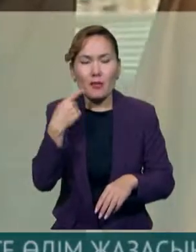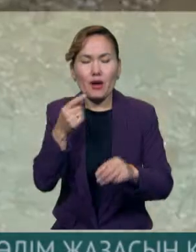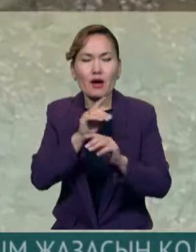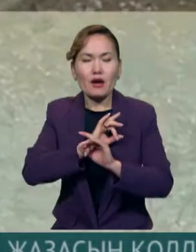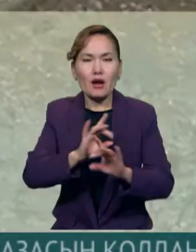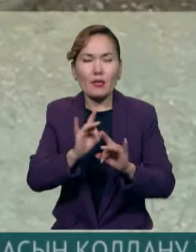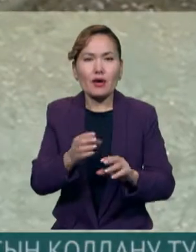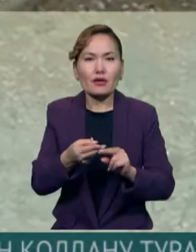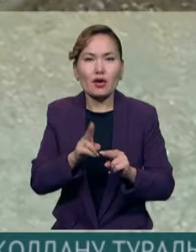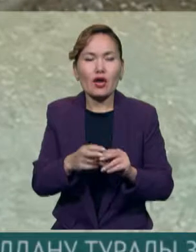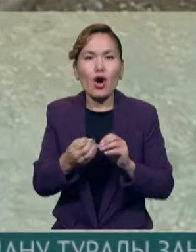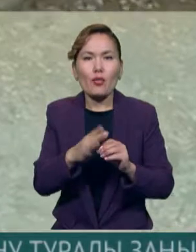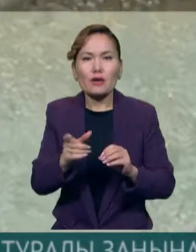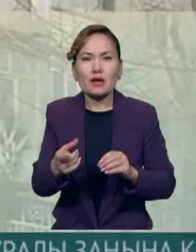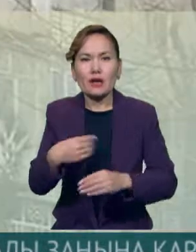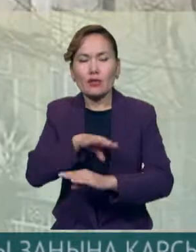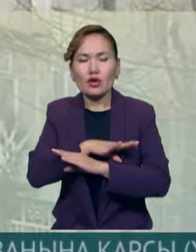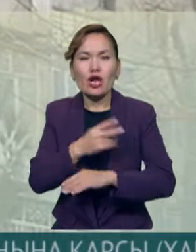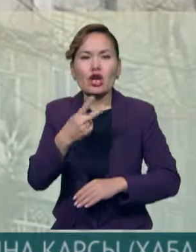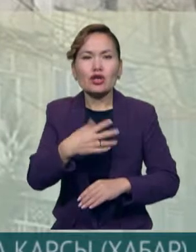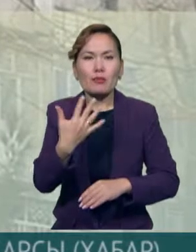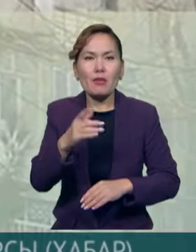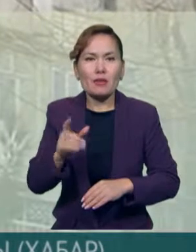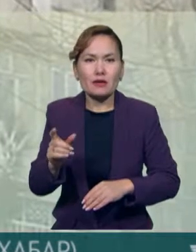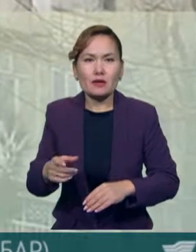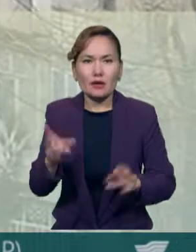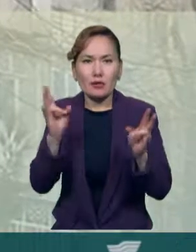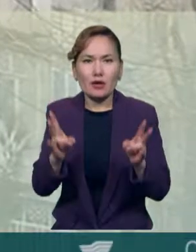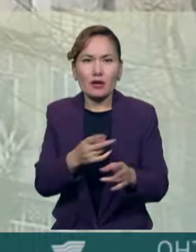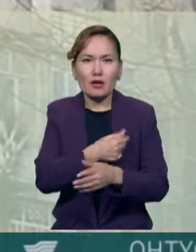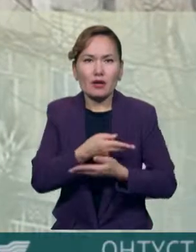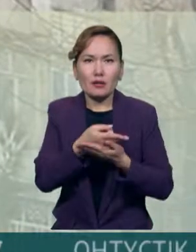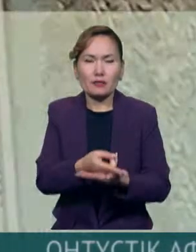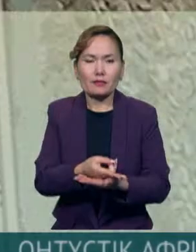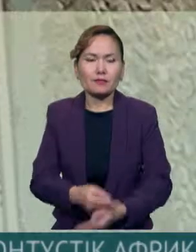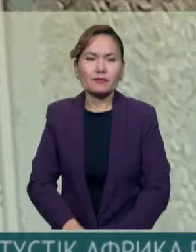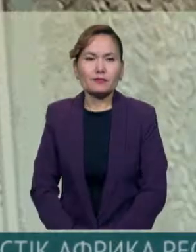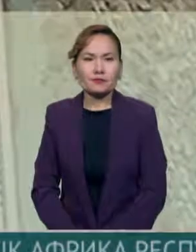жұмды, тағы 25 адам жарақат алды. Қаза тапқандардың дені полиция қызметкерлері.